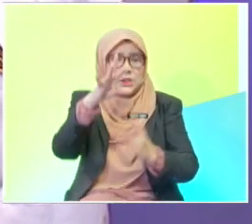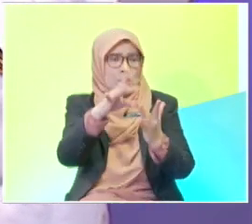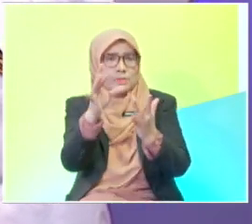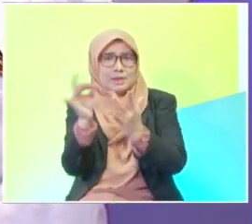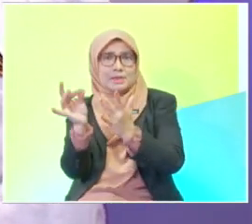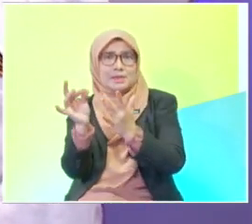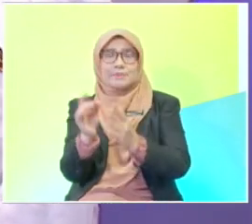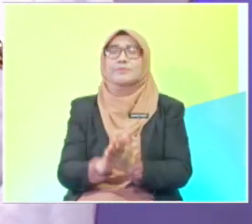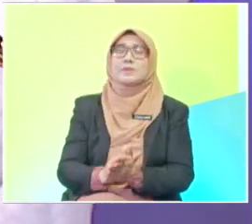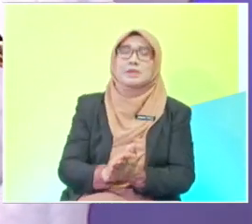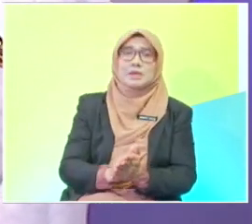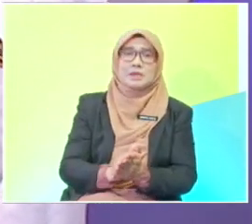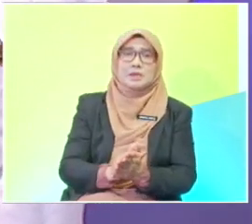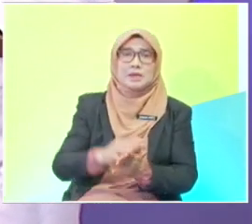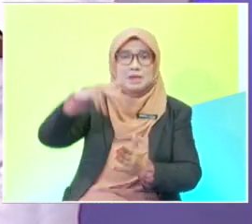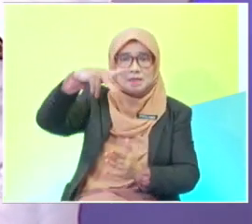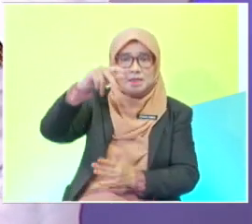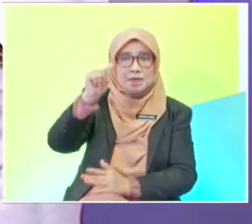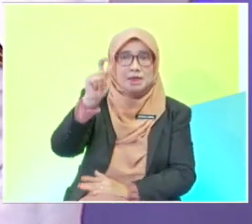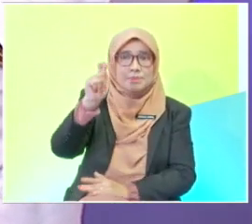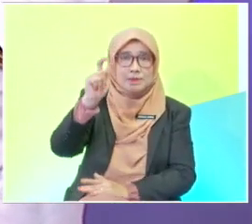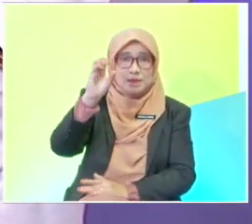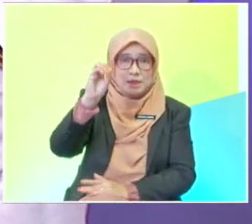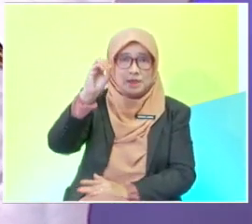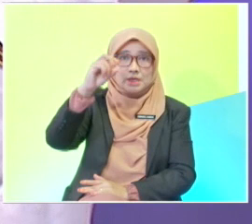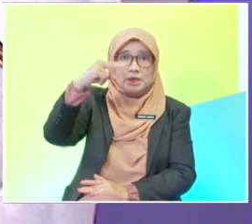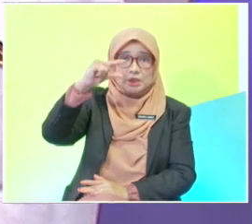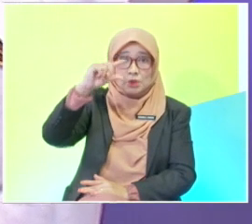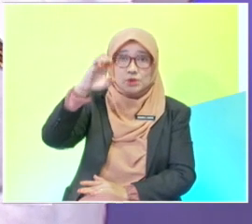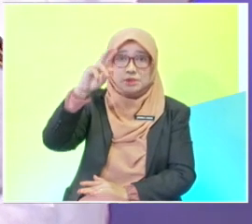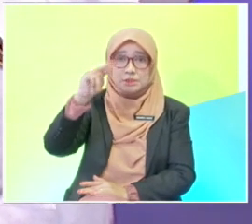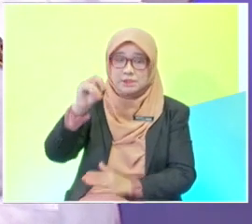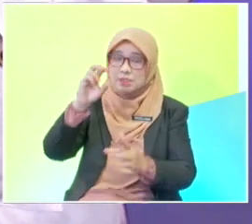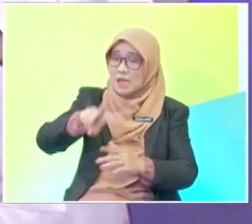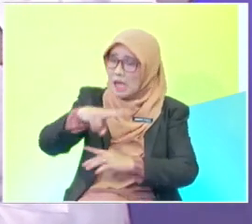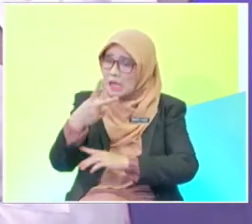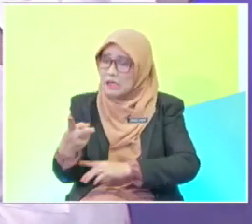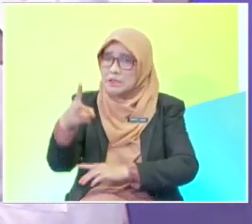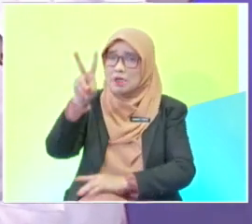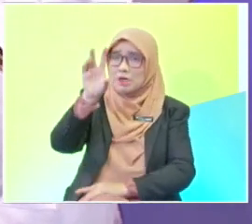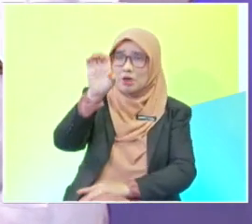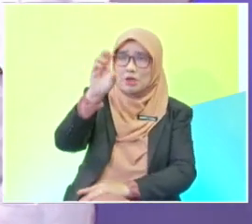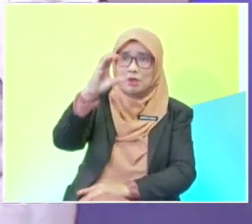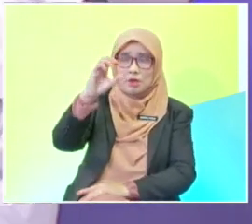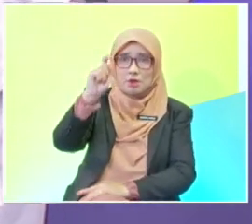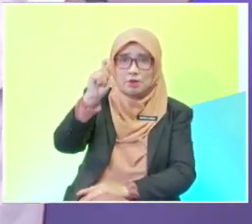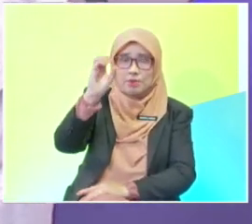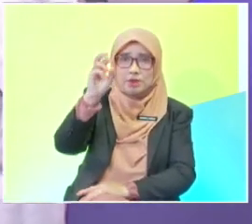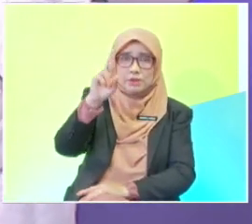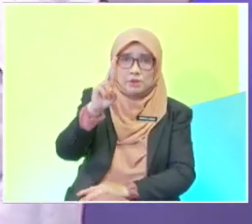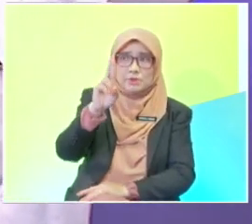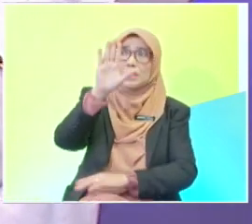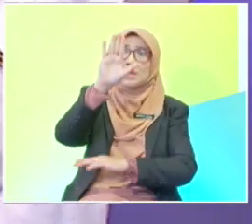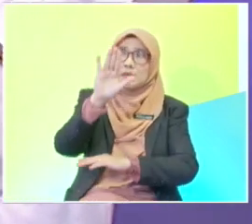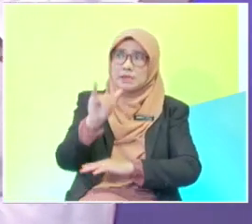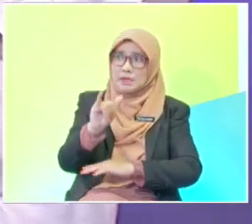adakah patogen ataupun vektor yang menjadi organisma yang menyebabkan penyakit. Cuba gariskan jawapan. Baik, saya ada di